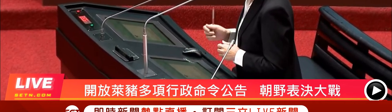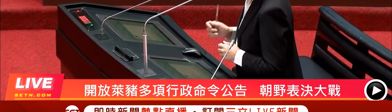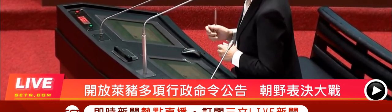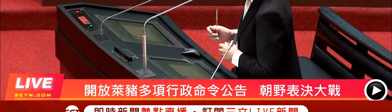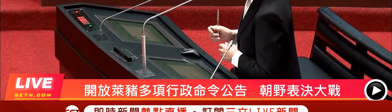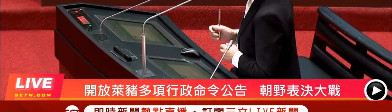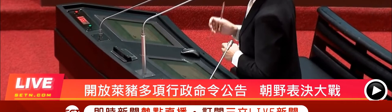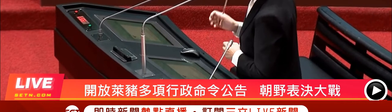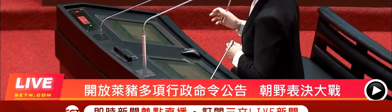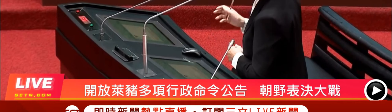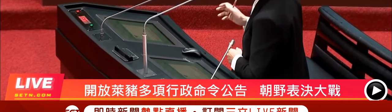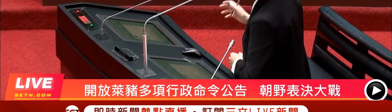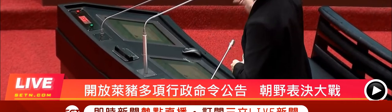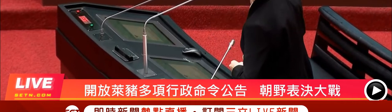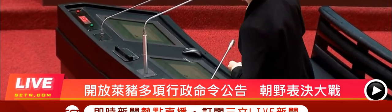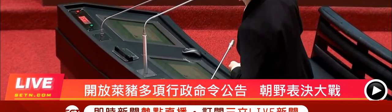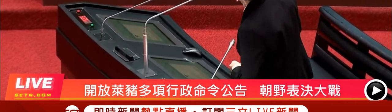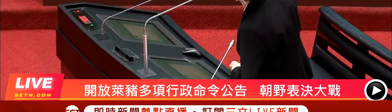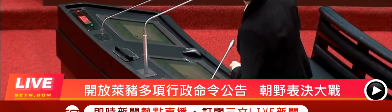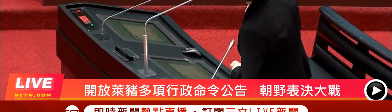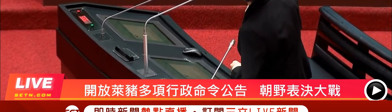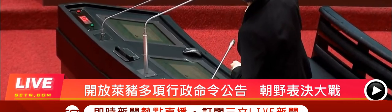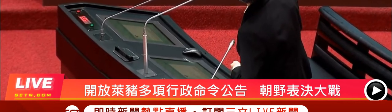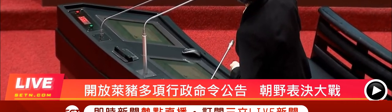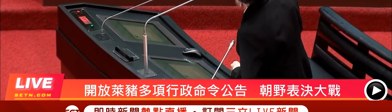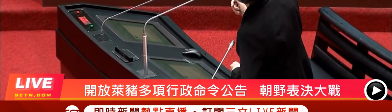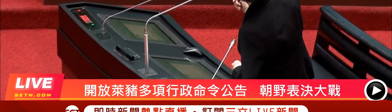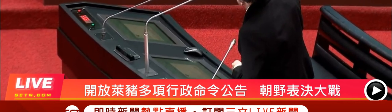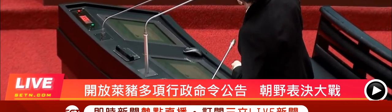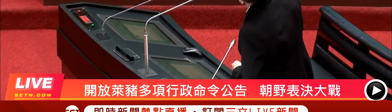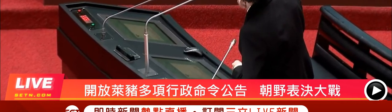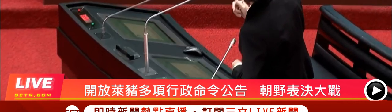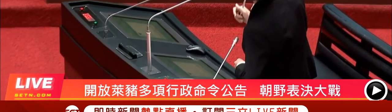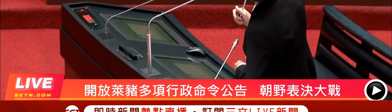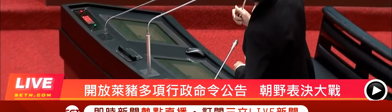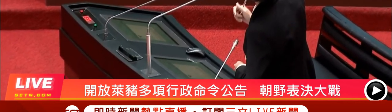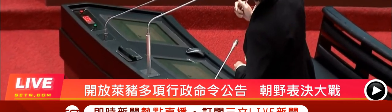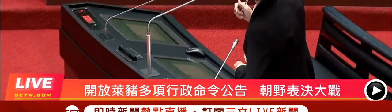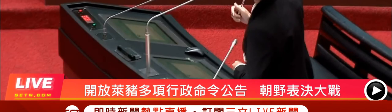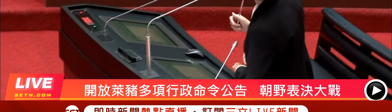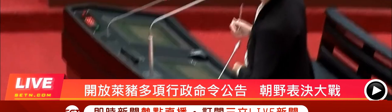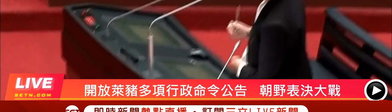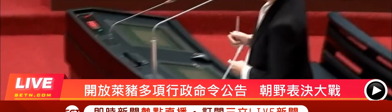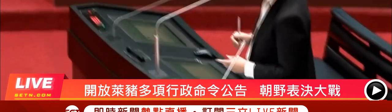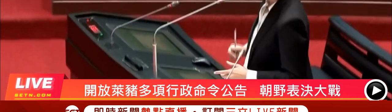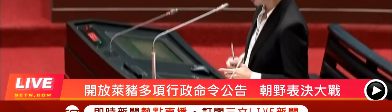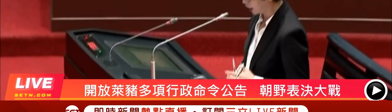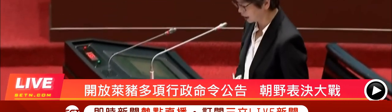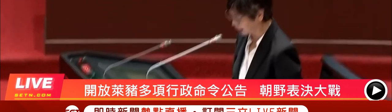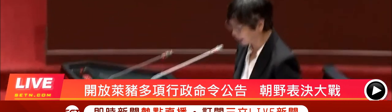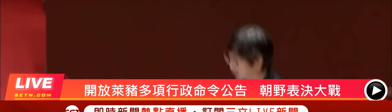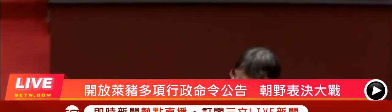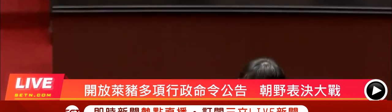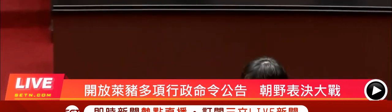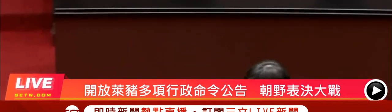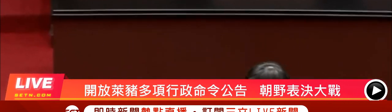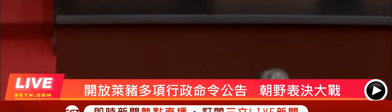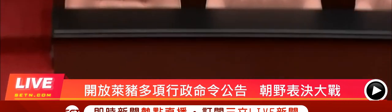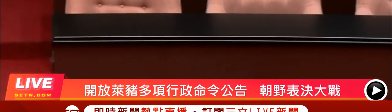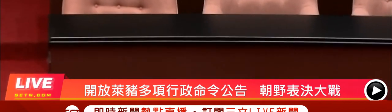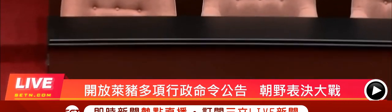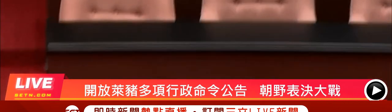在2012年的莱克多巴胺过了之后，他也要求 FDA 要将莱克多巴胺要能够撤照。这个是2012年